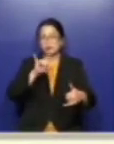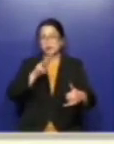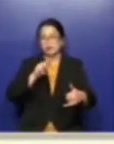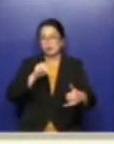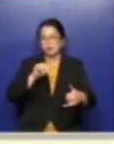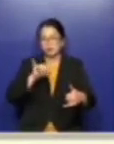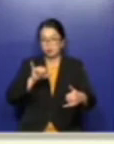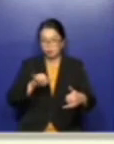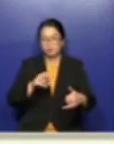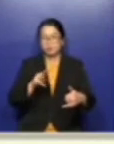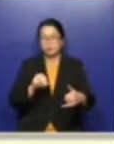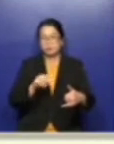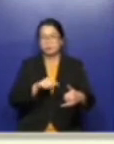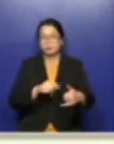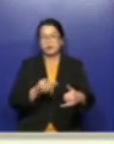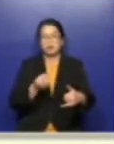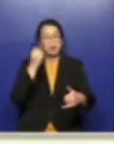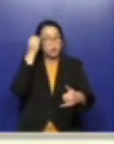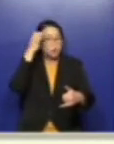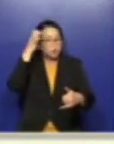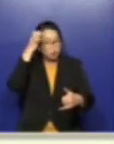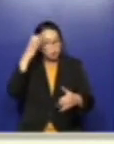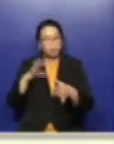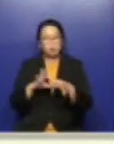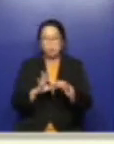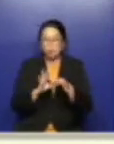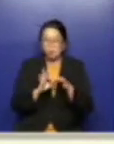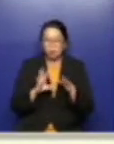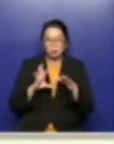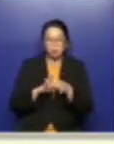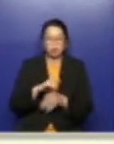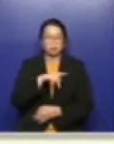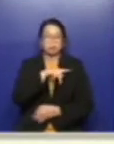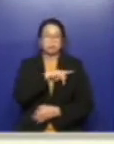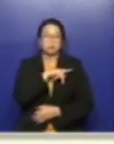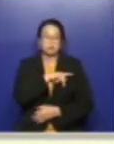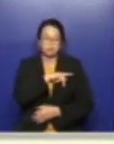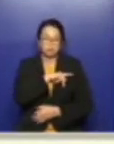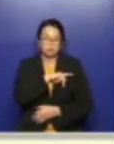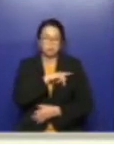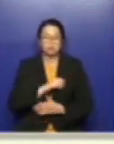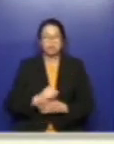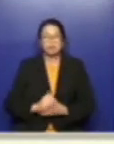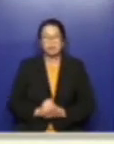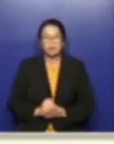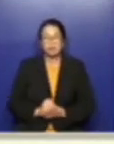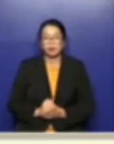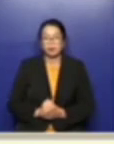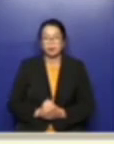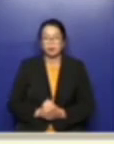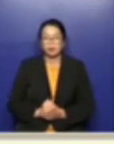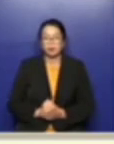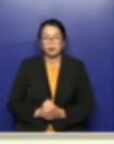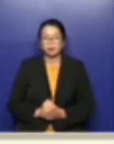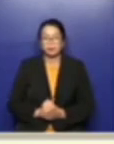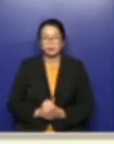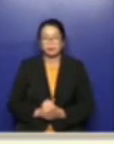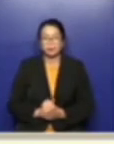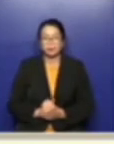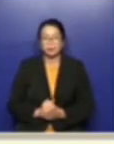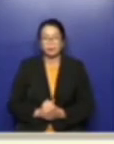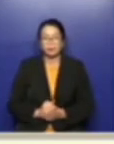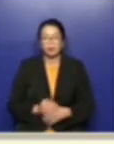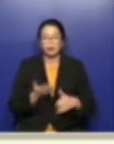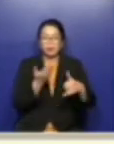ความรู้แล้วก็ท่านก็มีความห่วงใยในพุทธศาสนามาตลอดนะครับแล้วก็ท่านเป็นผู้หนึ่ง